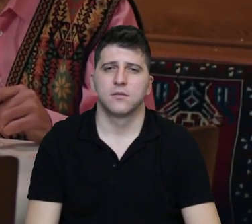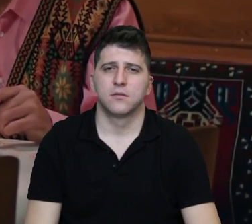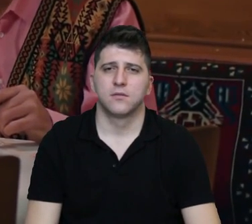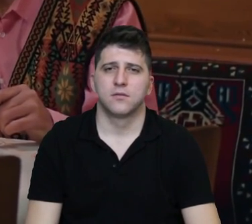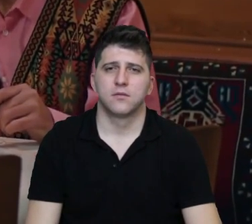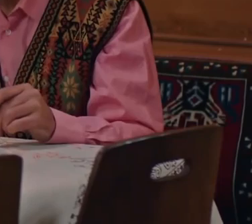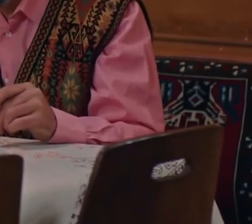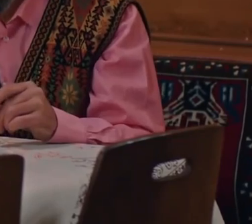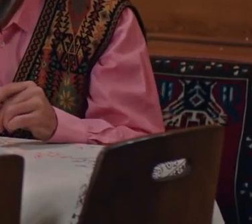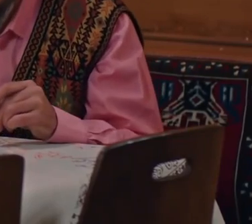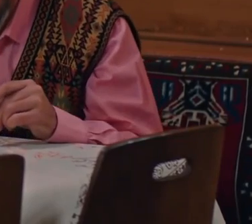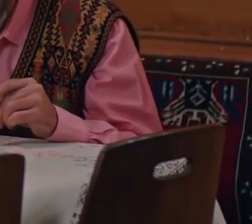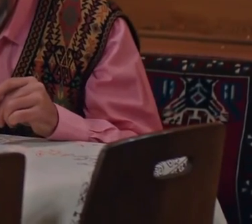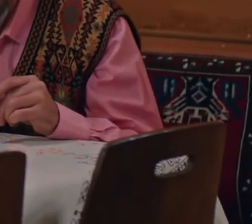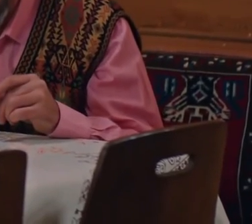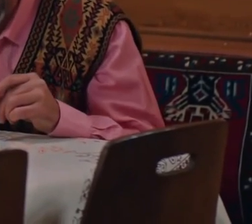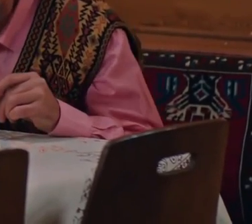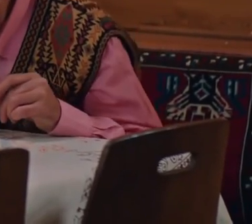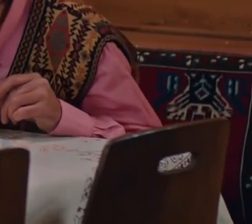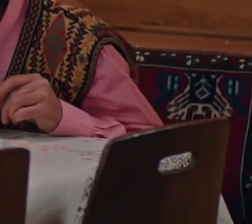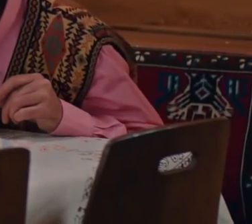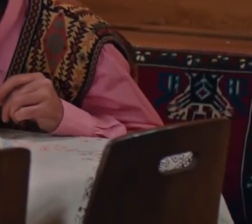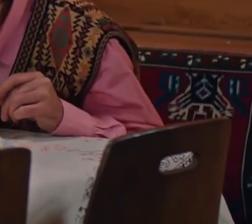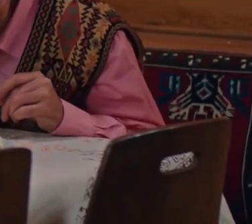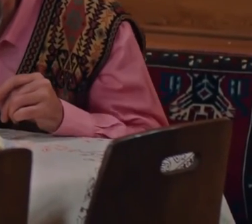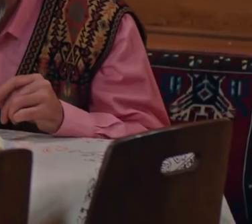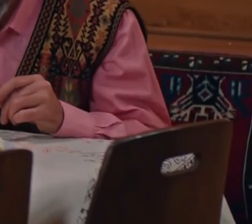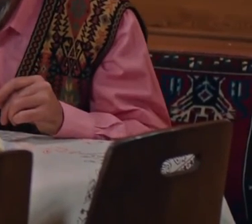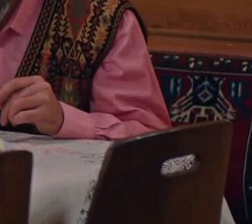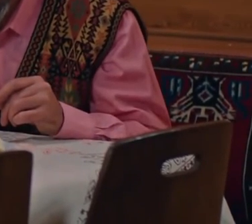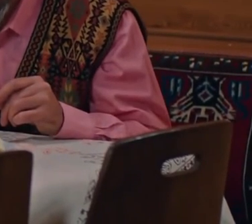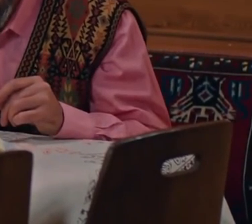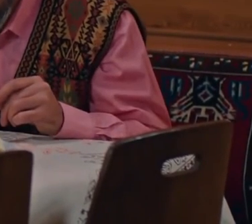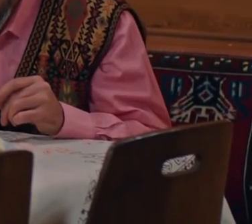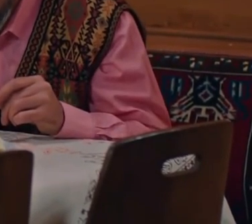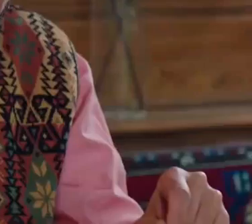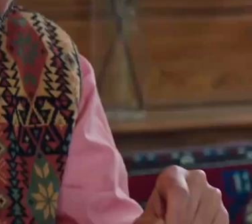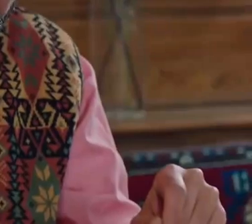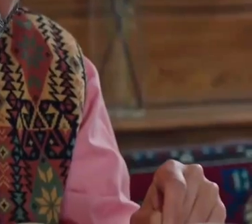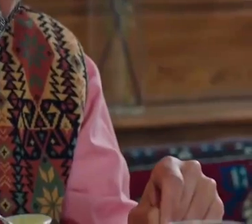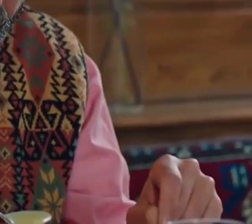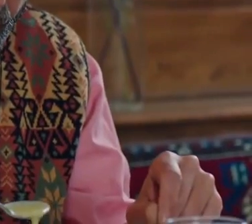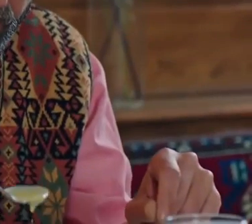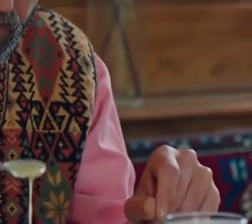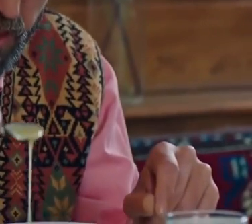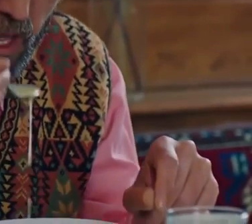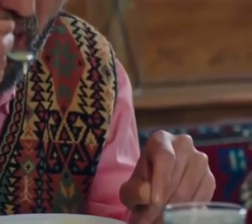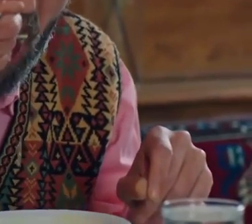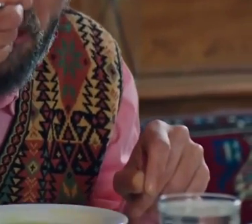Engin elini çekip çorbasını içmeye koyuldu. Bir yandan Alev'e kaçamak bakışlar